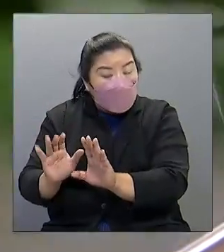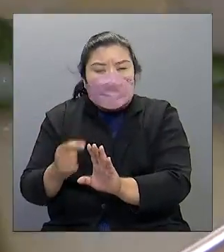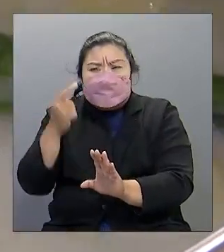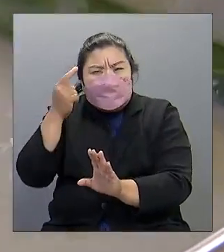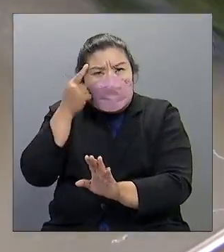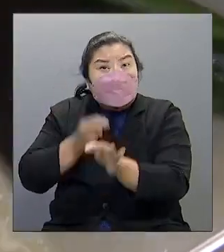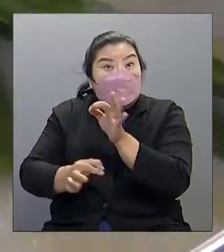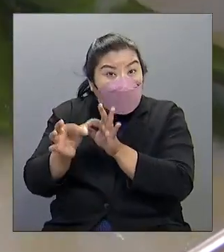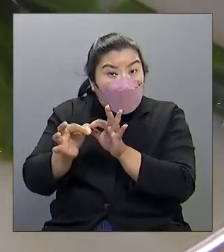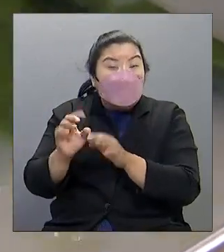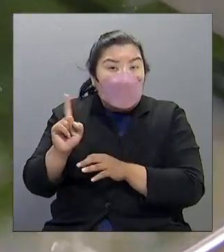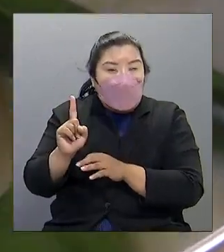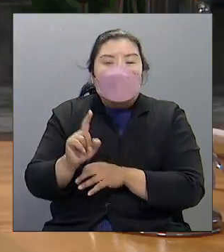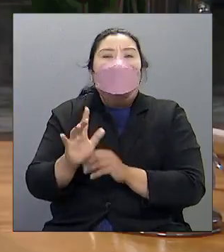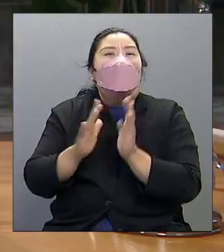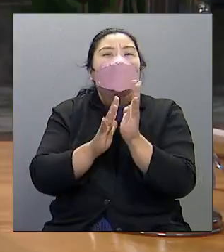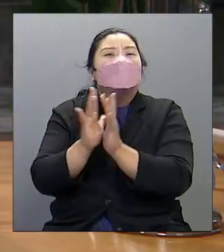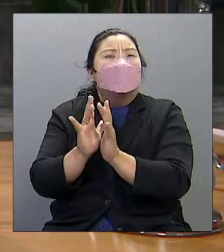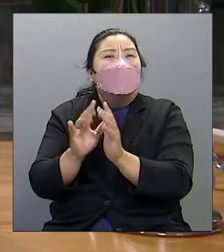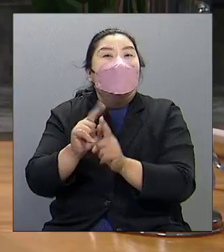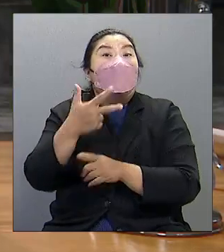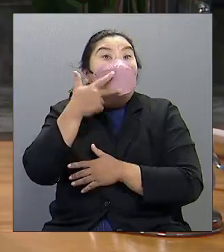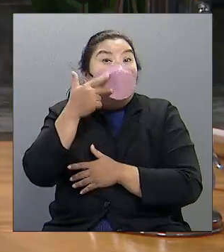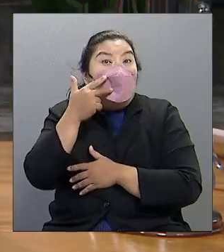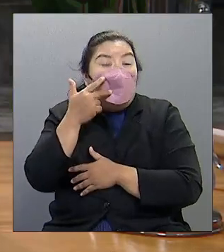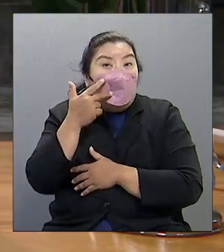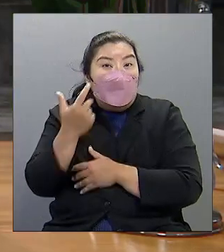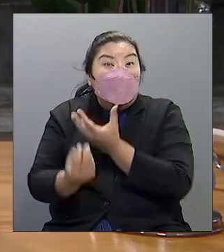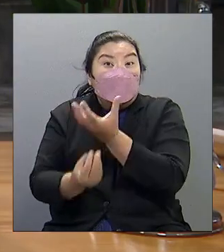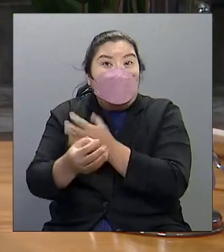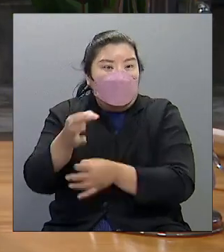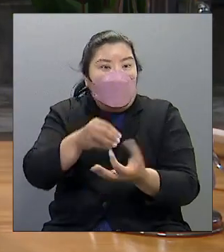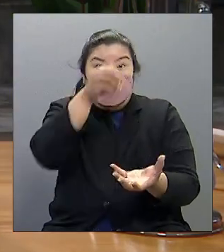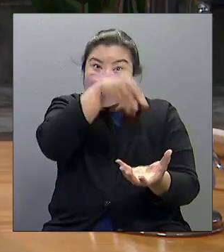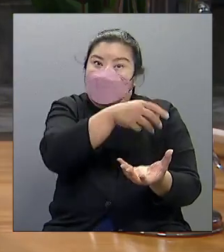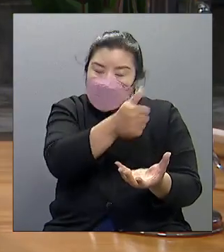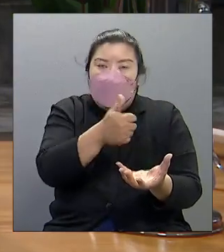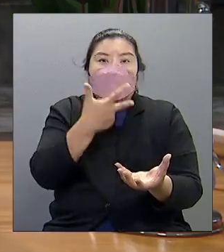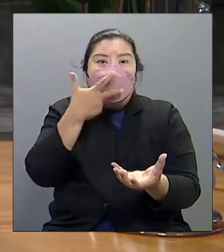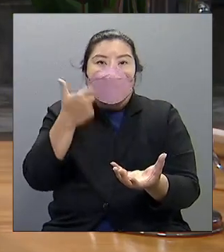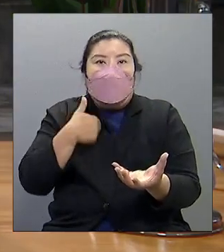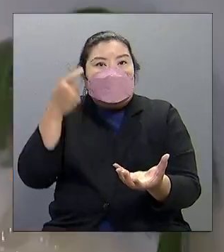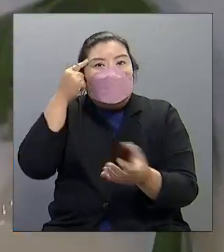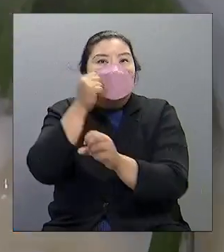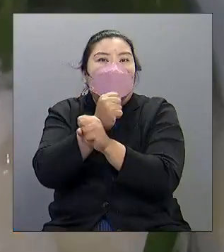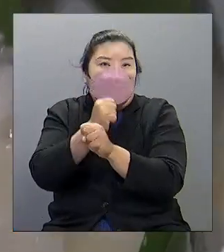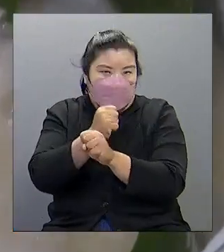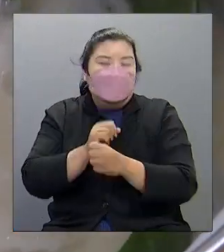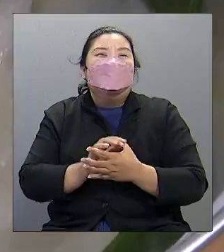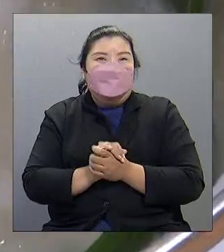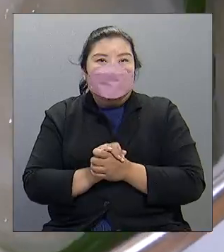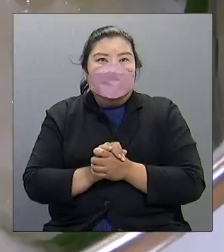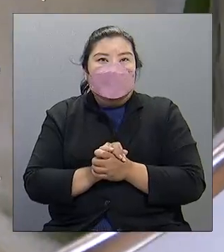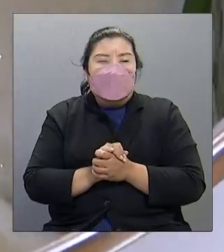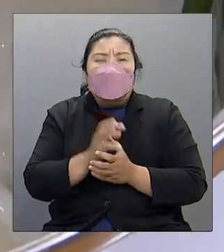เช่นวา ห strip เป็ต้นค่ะพอน้ตลลรายแล้วนะคะใส่มาพาอ่อนลไปนะคะเพิ่มคาม